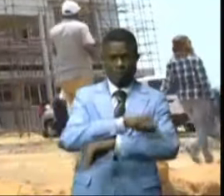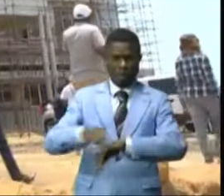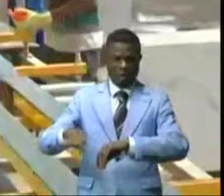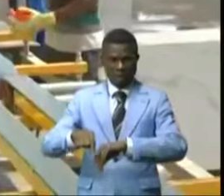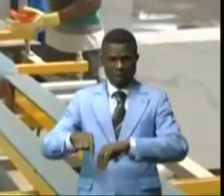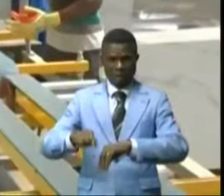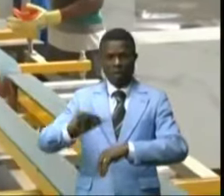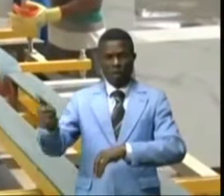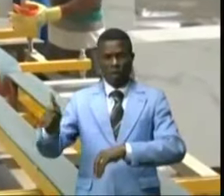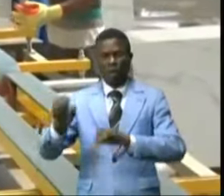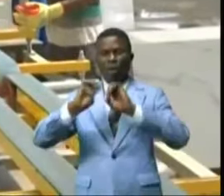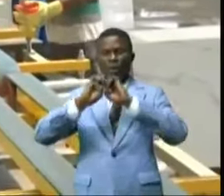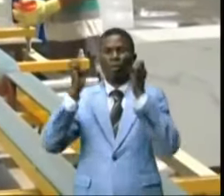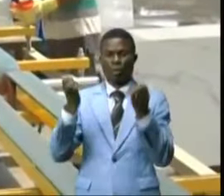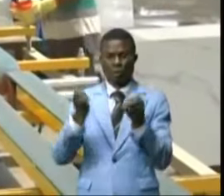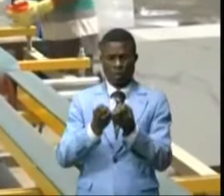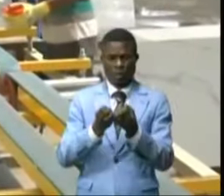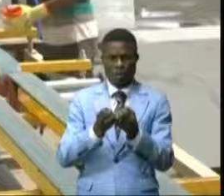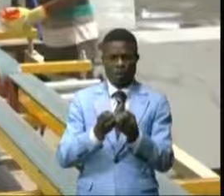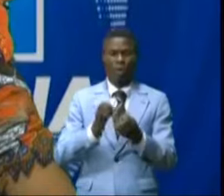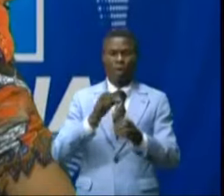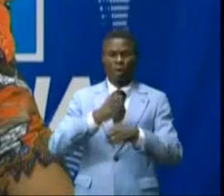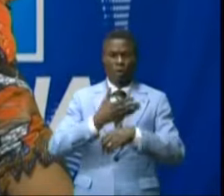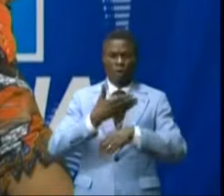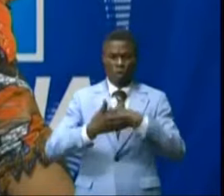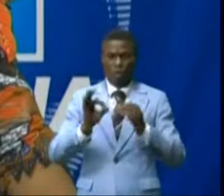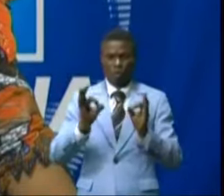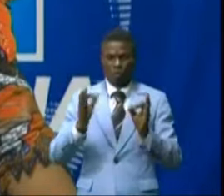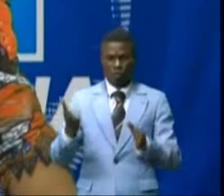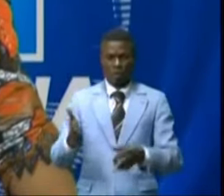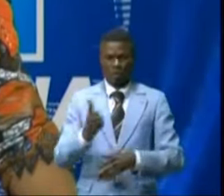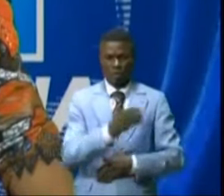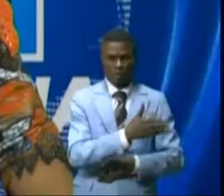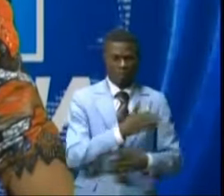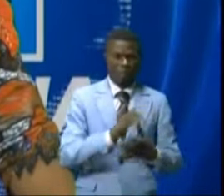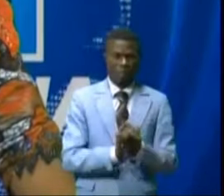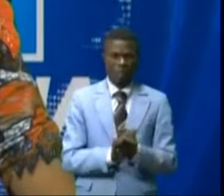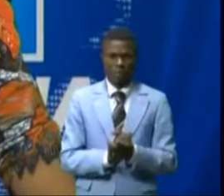et les entreprises en cours d'installation.